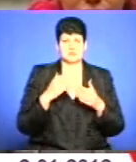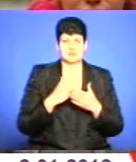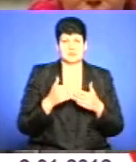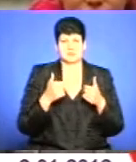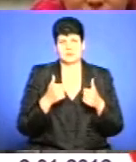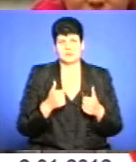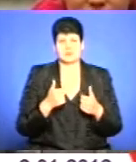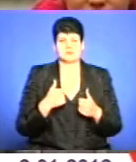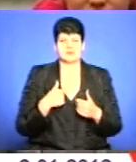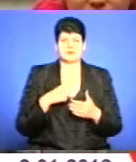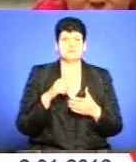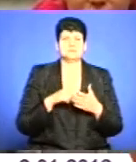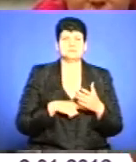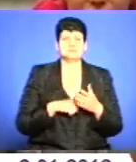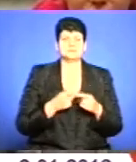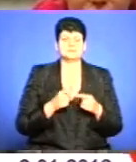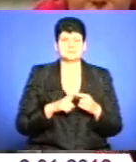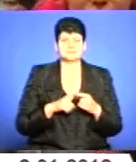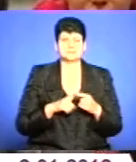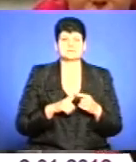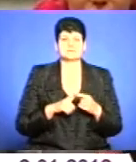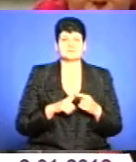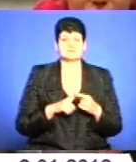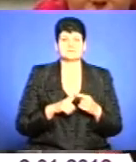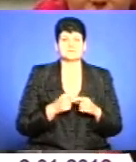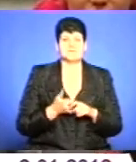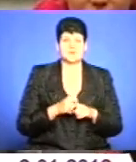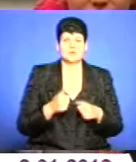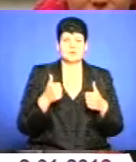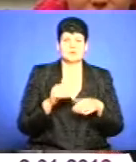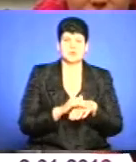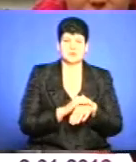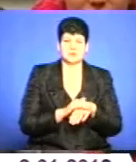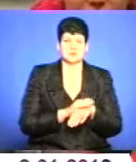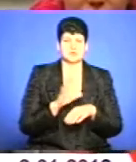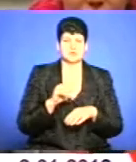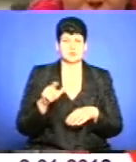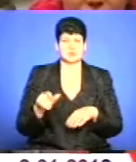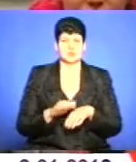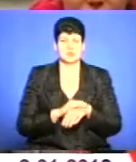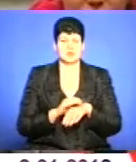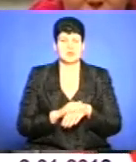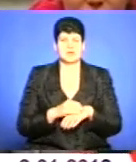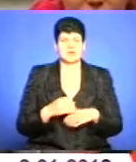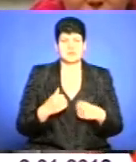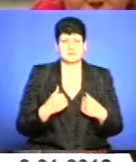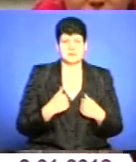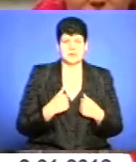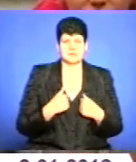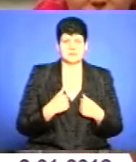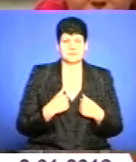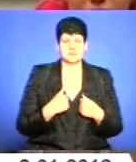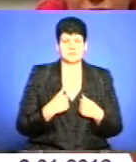я сподіваюся на це, що тут дуже добре, всі люди будуть добрими. І мені